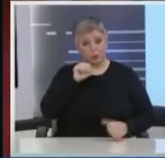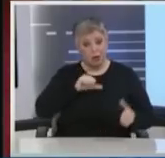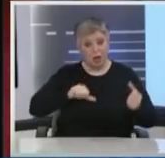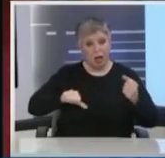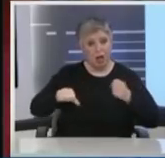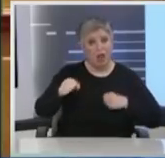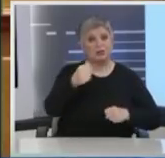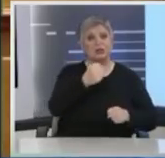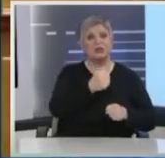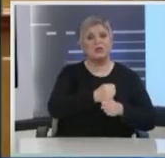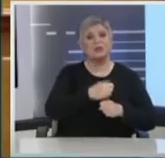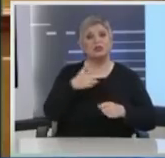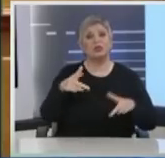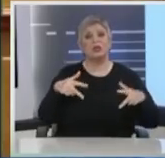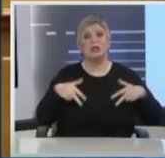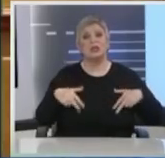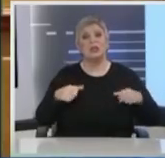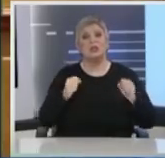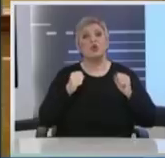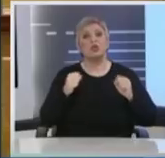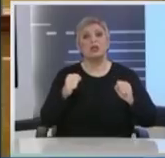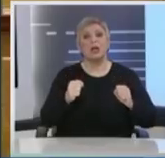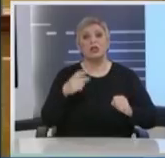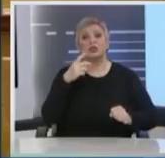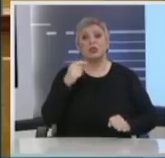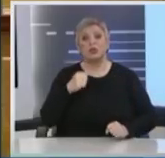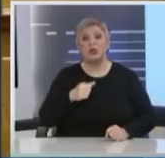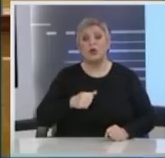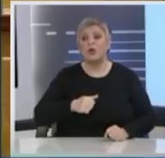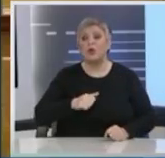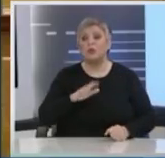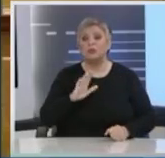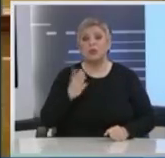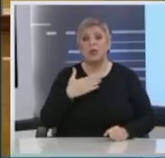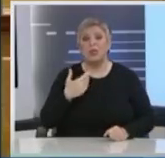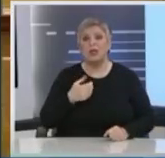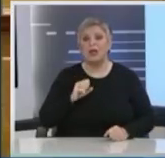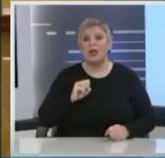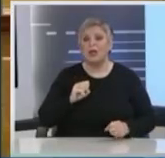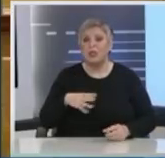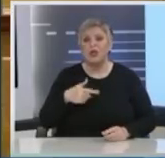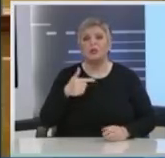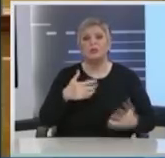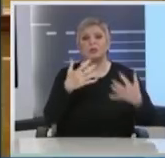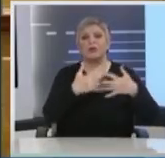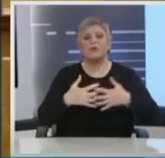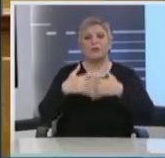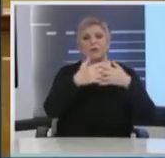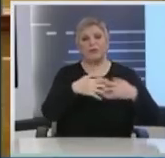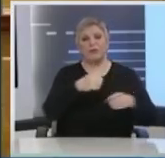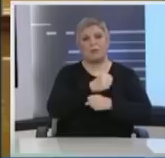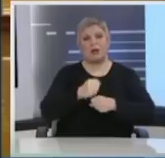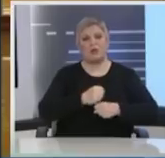Υγείας διότι δεν έκανε τα χατήρια των συγκεκριμένων φαρμακοβιομηχανιών, των πολυεθνικών.